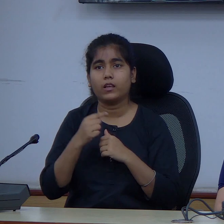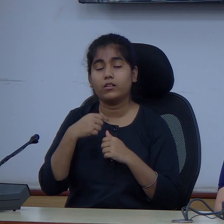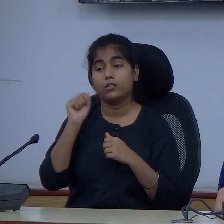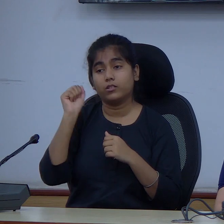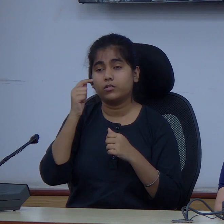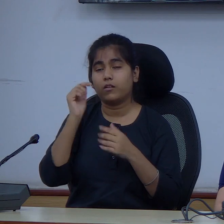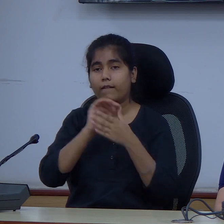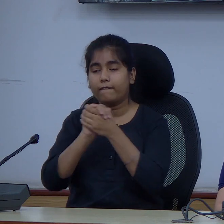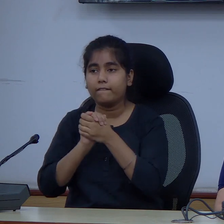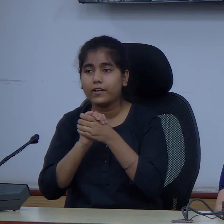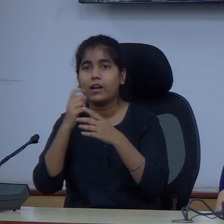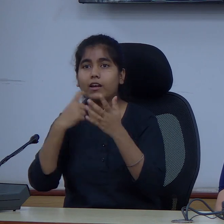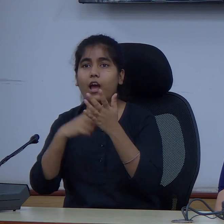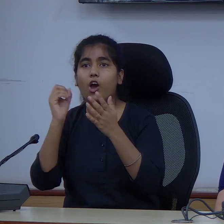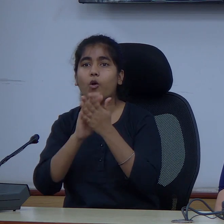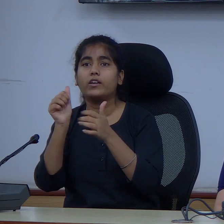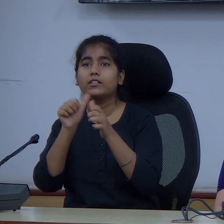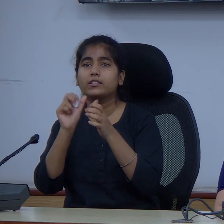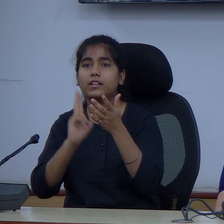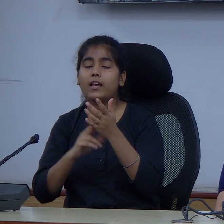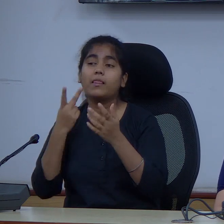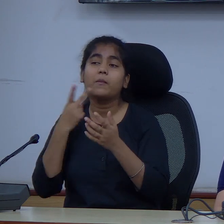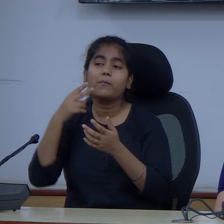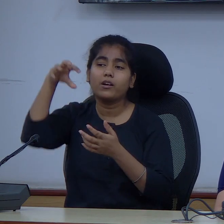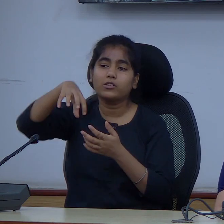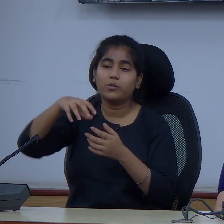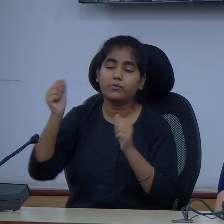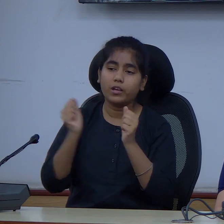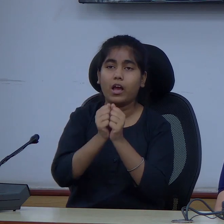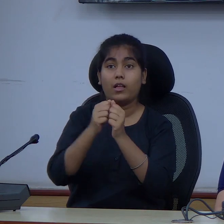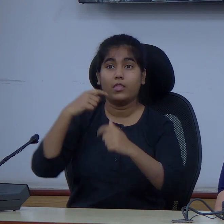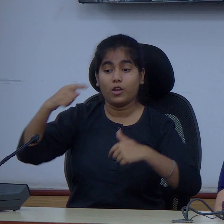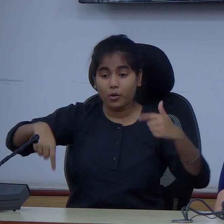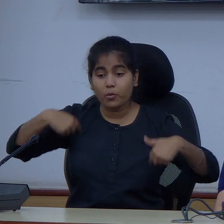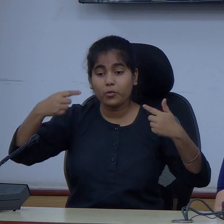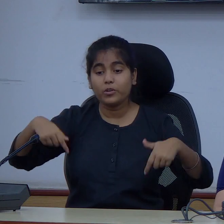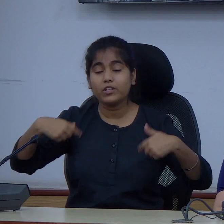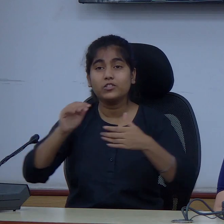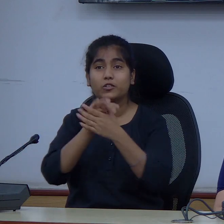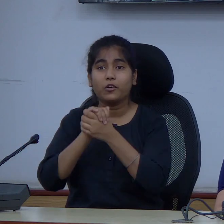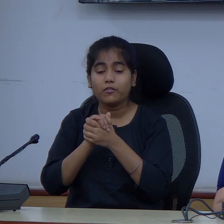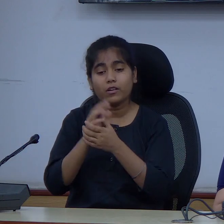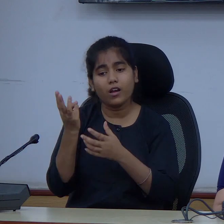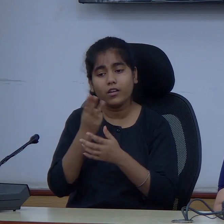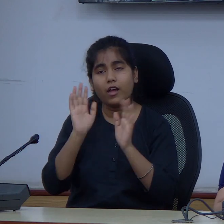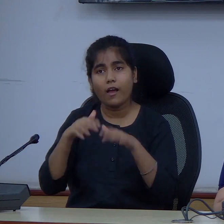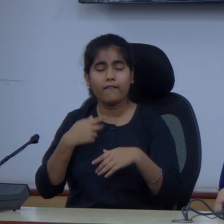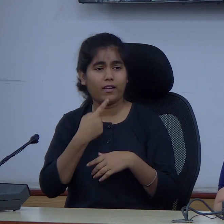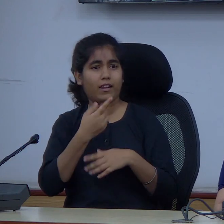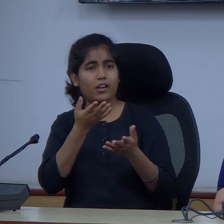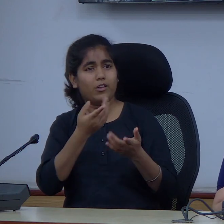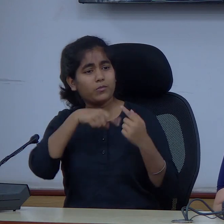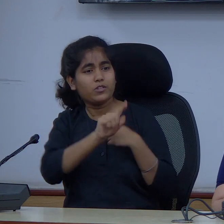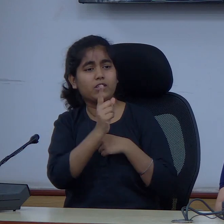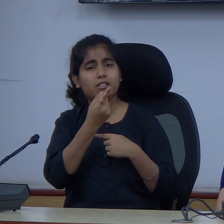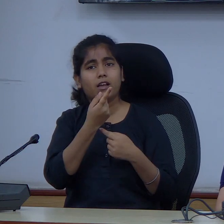में सुगम्यता के फीचर्स अपने स्कूल में डाले हैं, आप को कोई दिक्कत नहीं होगी। उनका फ्रेंड रोहन उनको आता है बस स्टॉप में ले जाने के लिए और वहाँ